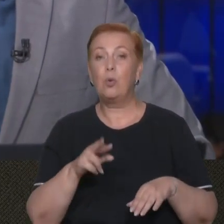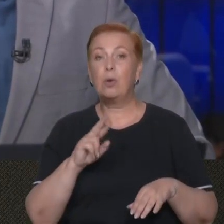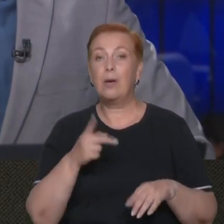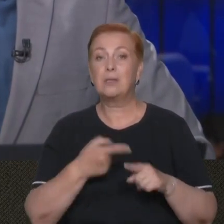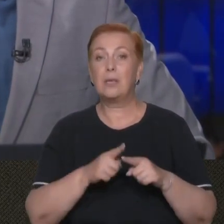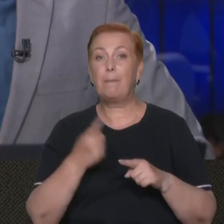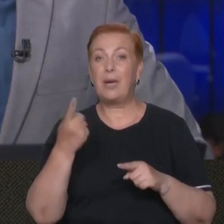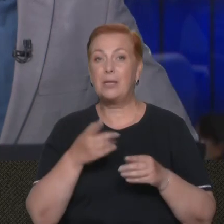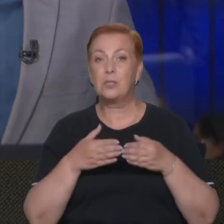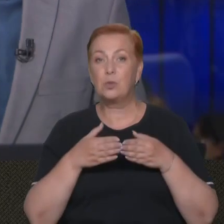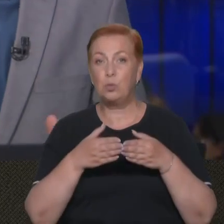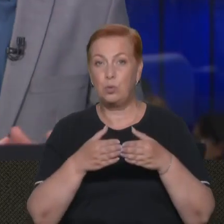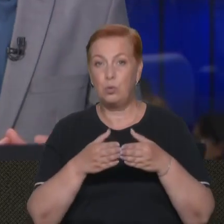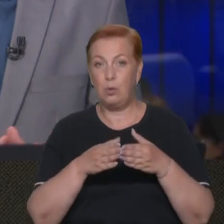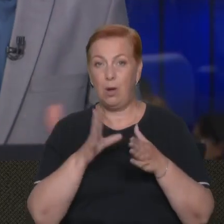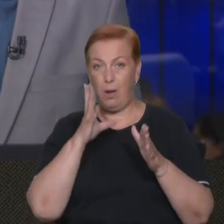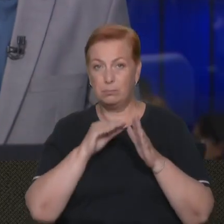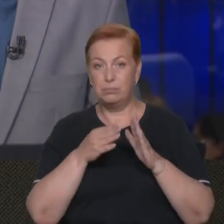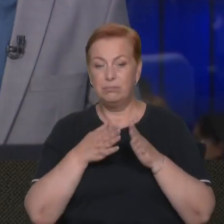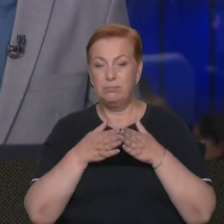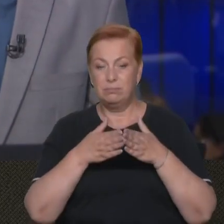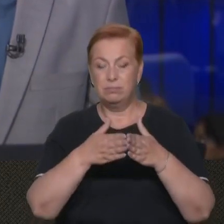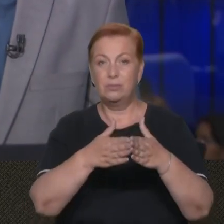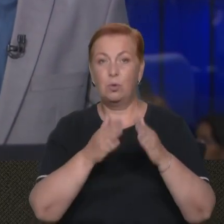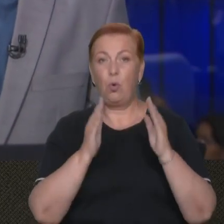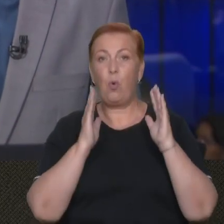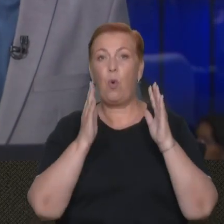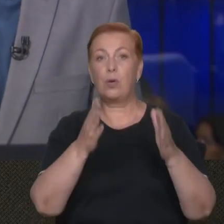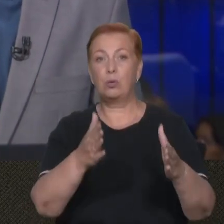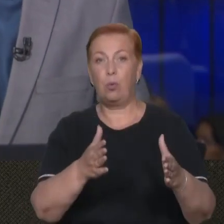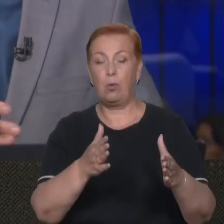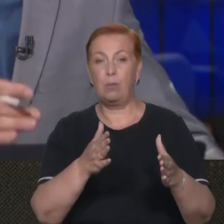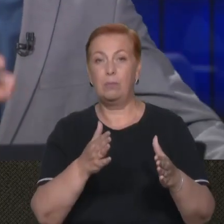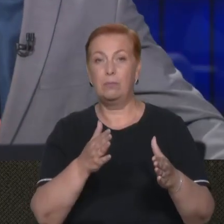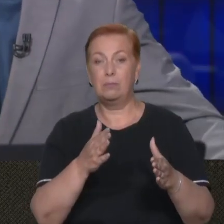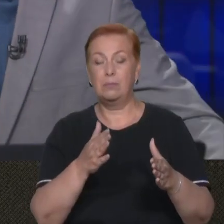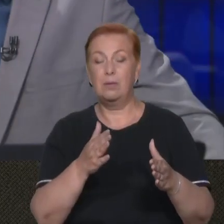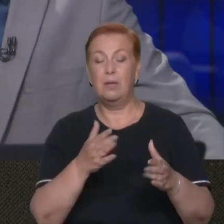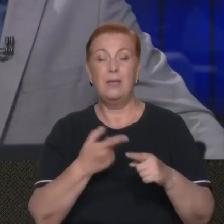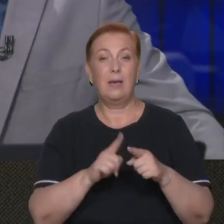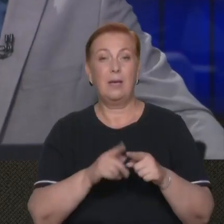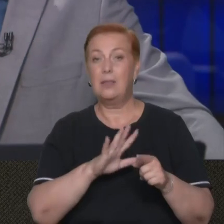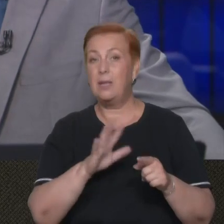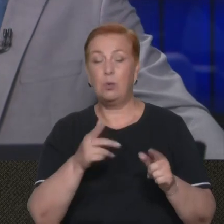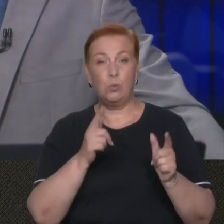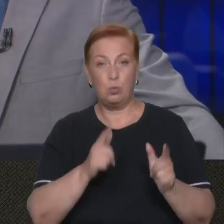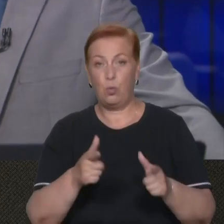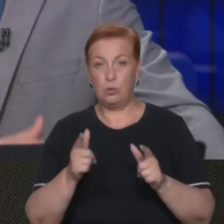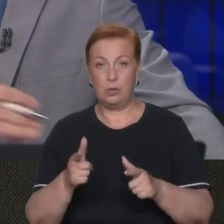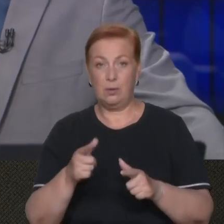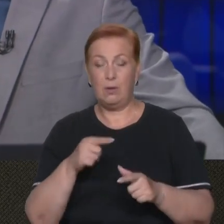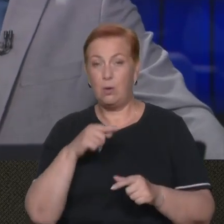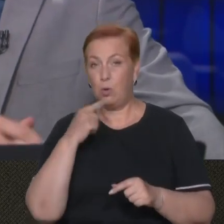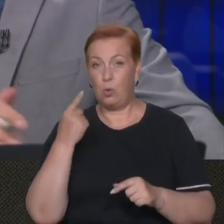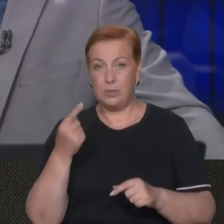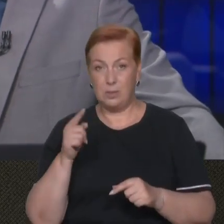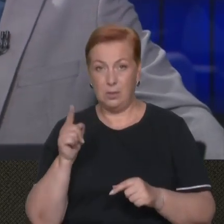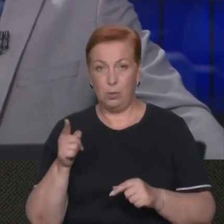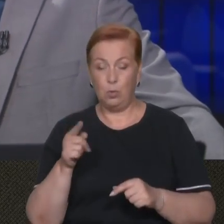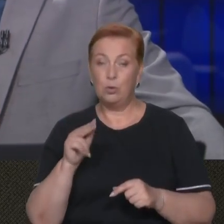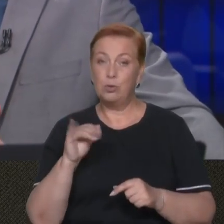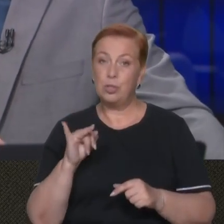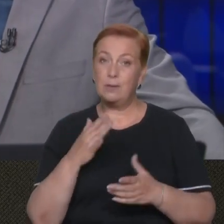пройшло цим коридором, який, умовно кажучи, ну, не узгоджений Росією? Чи є якісь